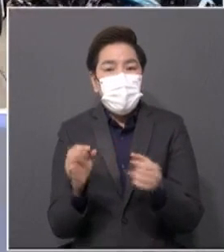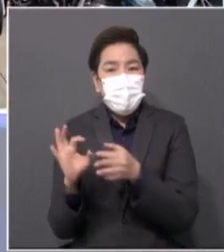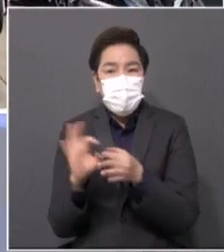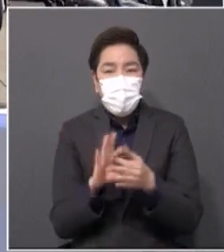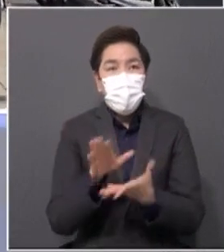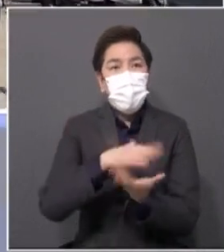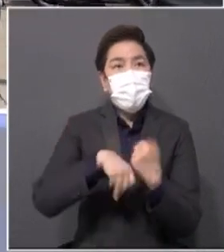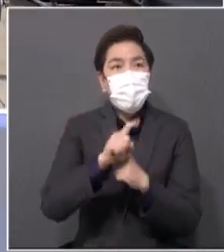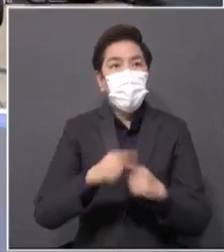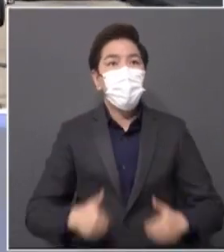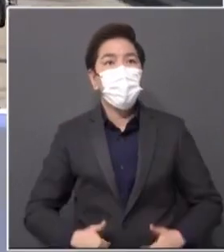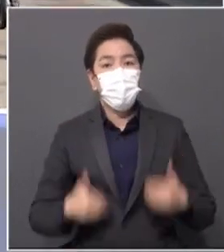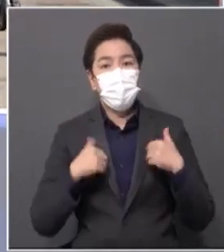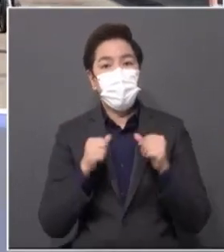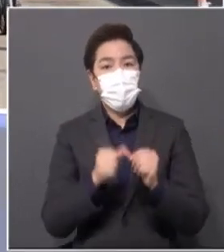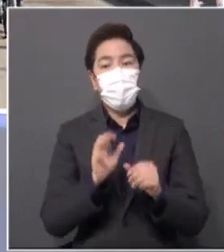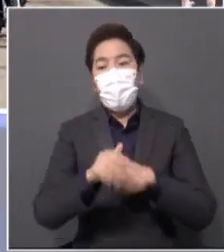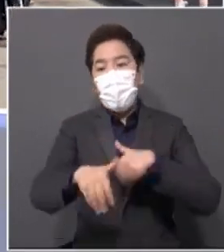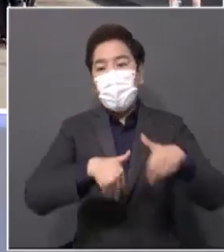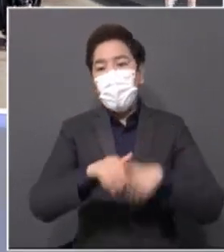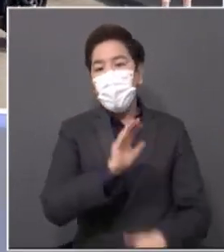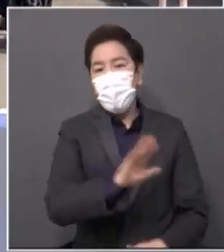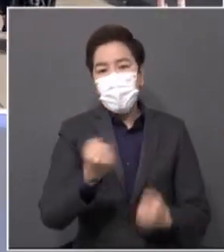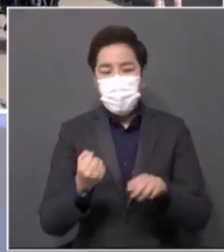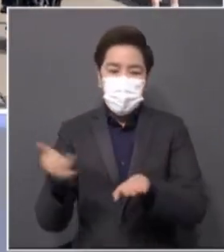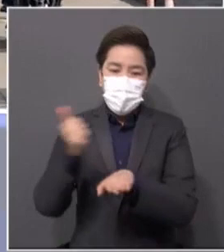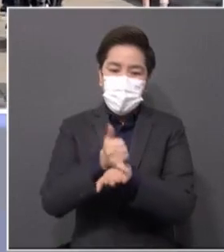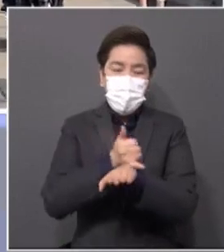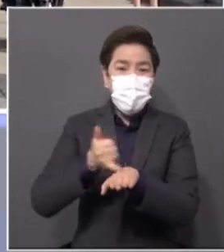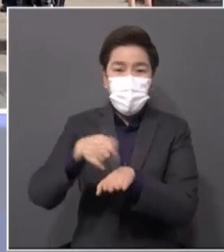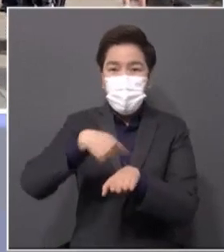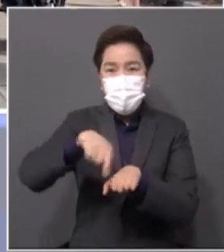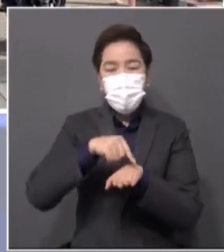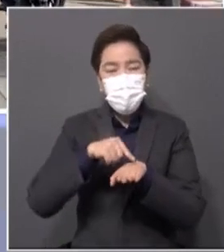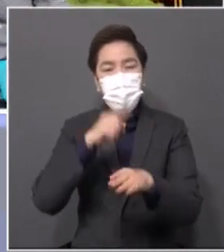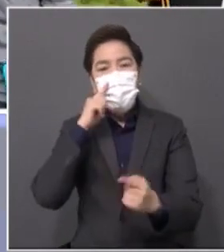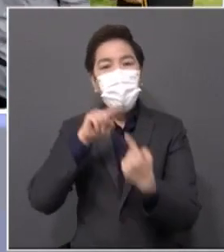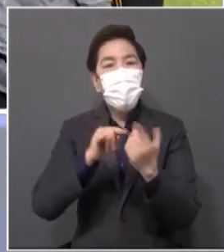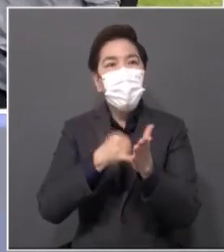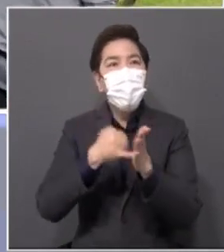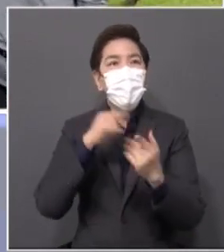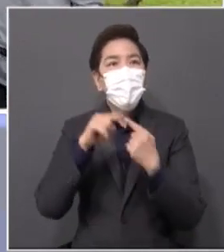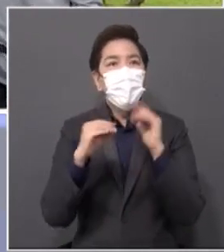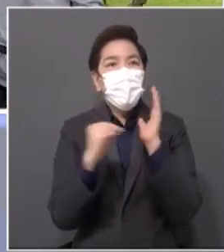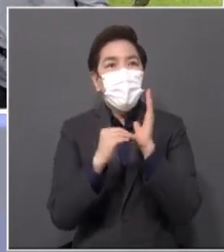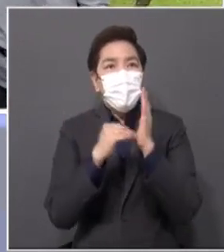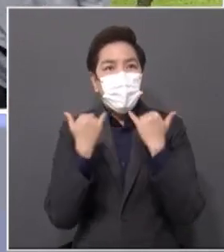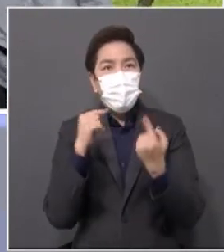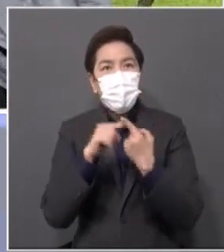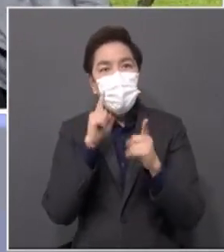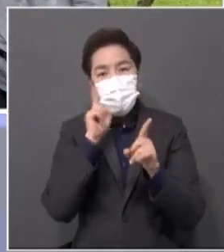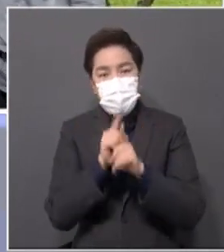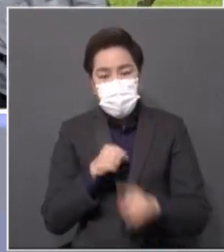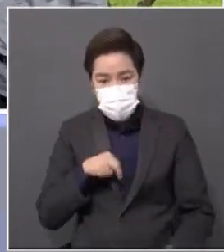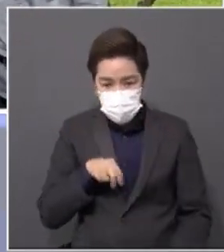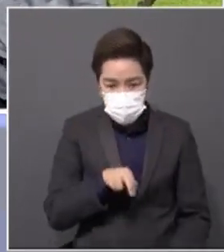เกี่ยวเนื่องกับเรื่องของเศรษฐกิจความเป็นอยู่ปากท้องของพี่น้องประชาชนรถแห่ก็ต้องมาเนื่องจากว่าการเข้าถึงพี่น้องชาวกรุงกรุงเทพมหานครเนี่ยนะฮะนอก